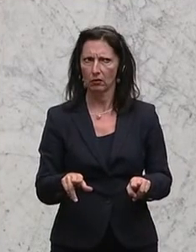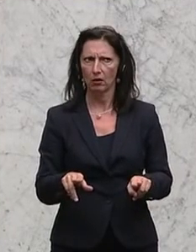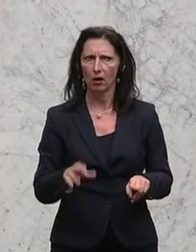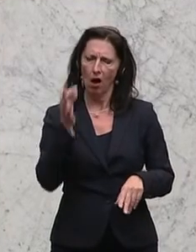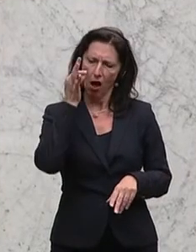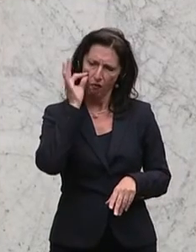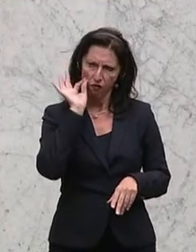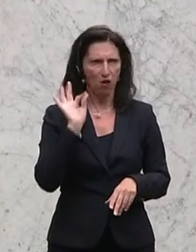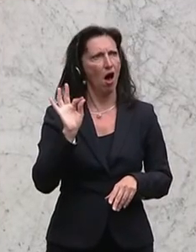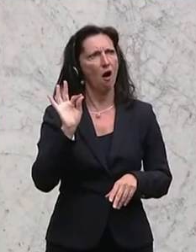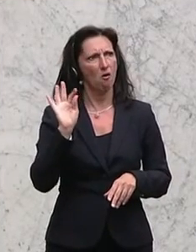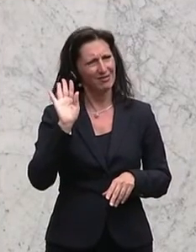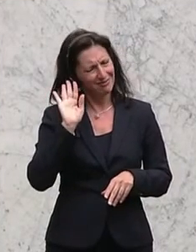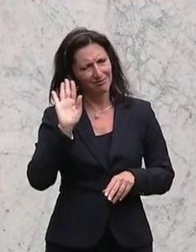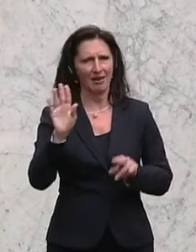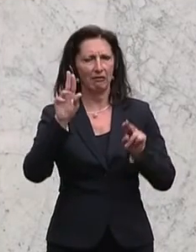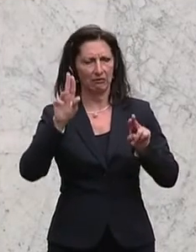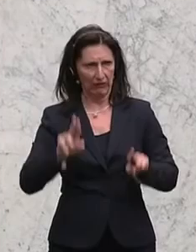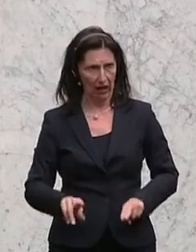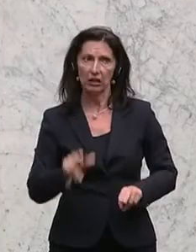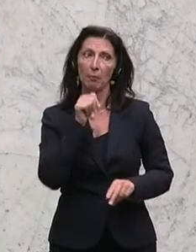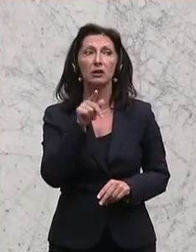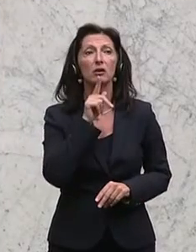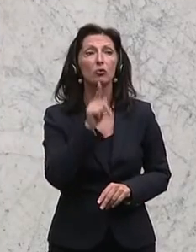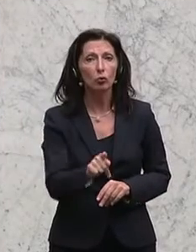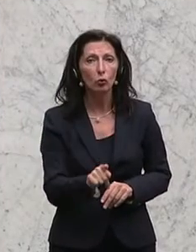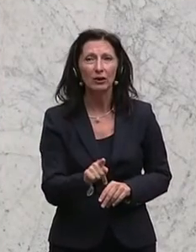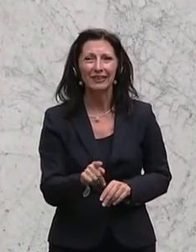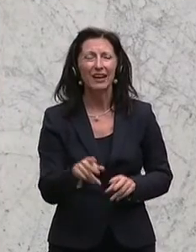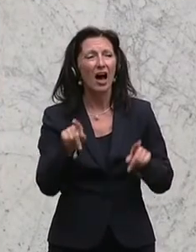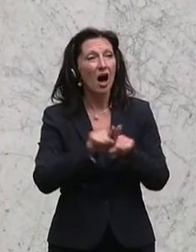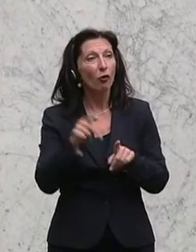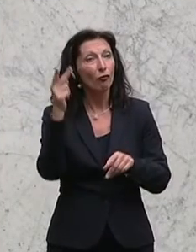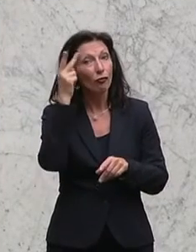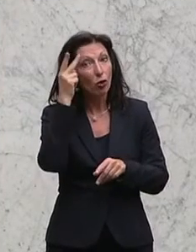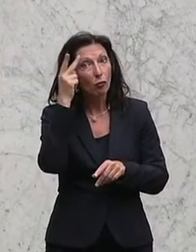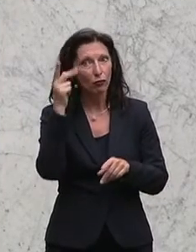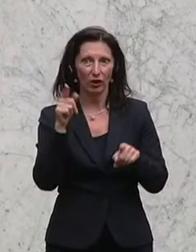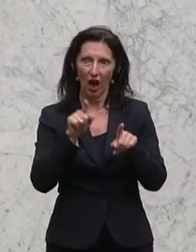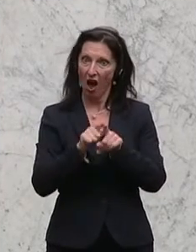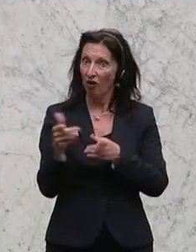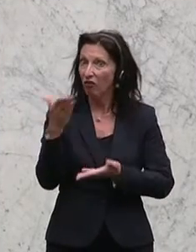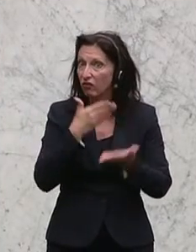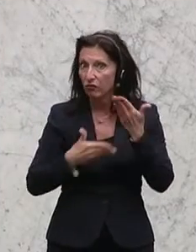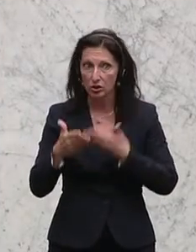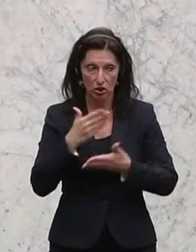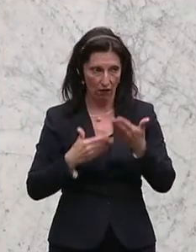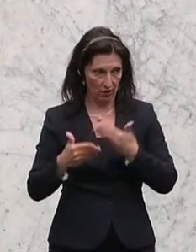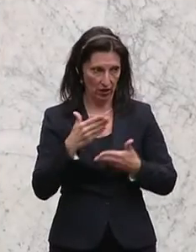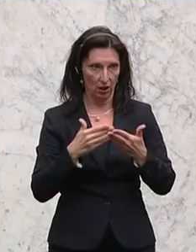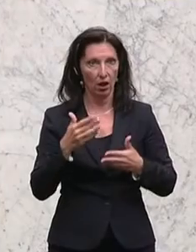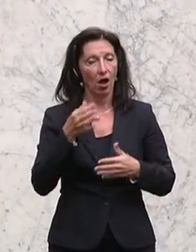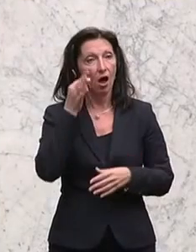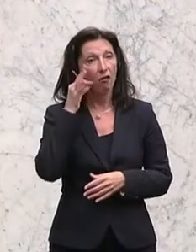einräumen muss, sondern es ist zutiefst vernünftig, auch ökonomisch gesehen, sagte Barbara